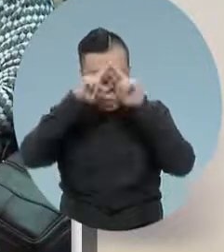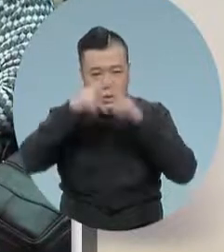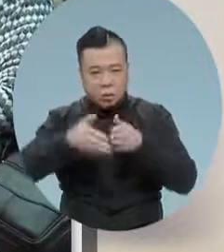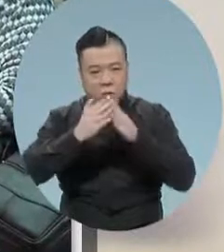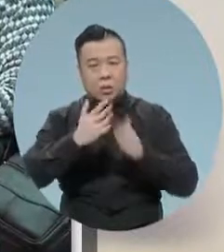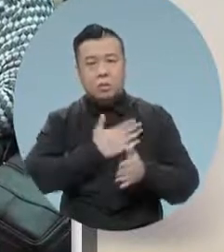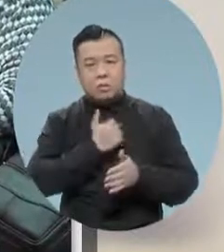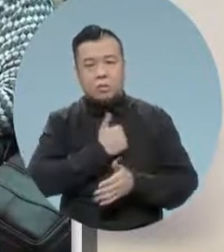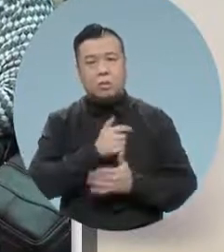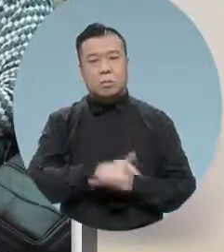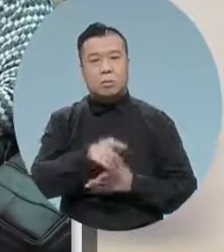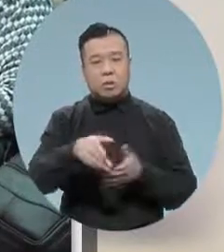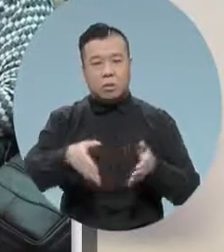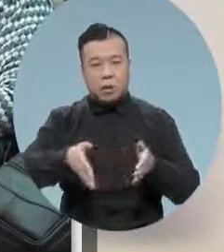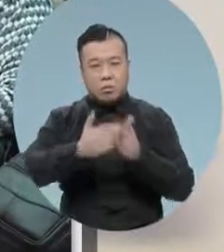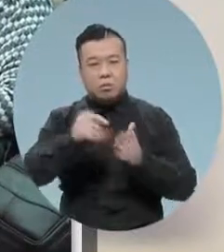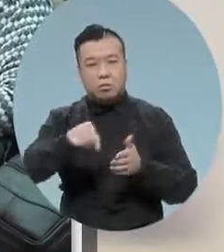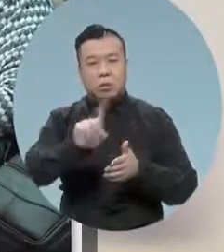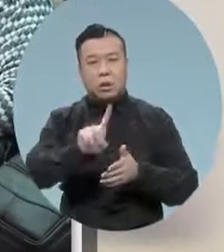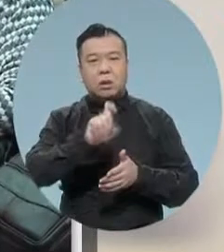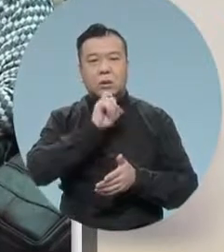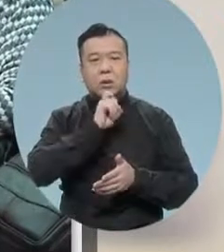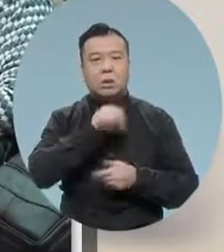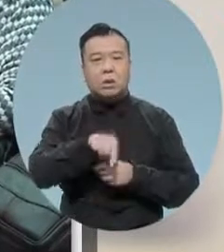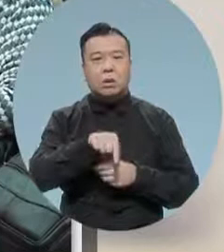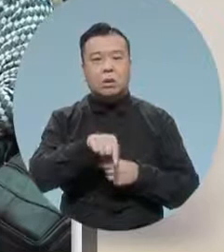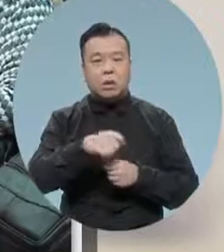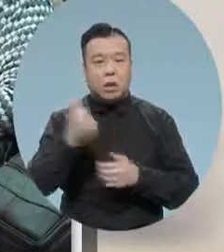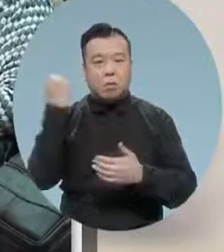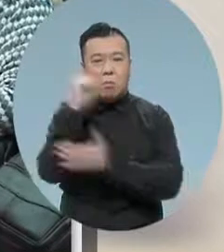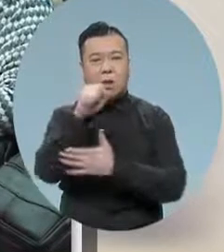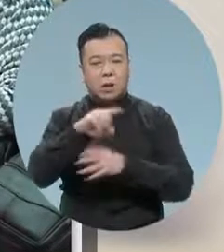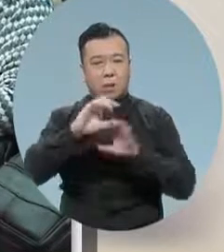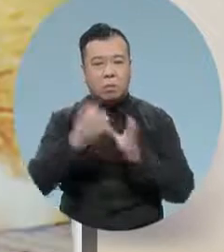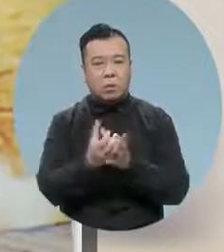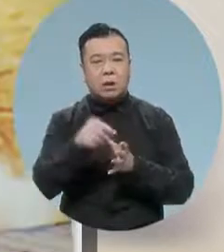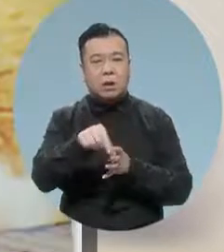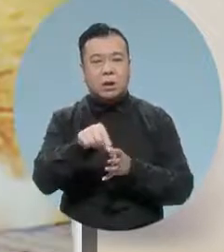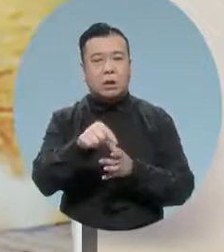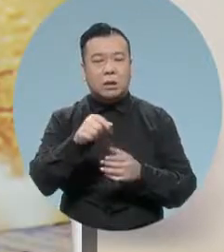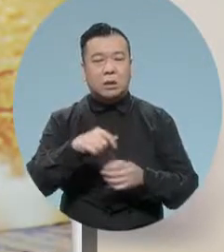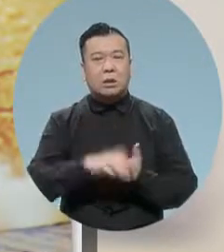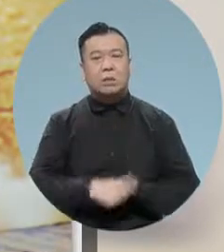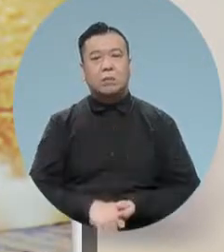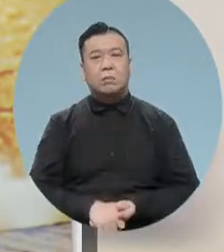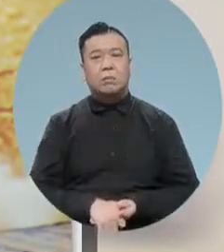酿去组成一个革命的组织和行动。那就在